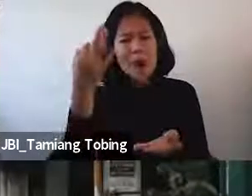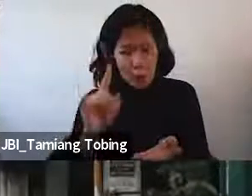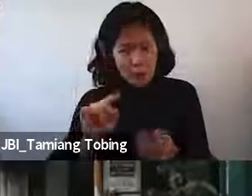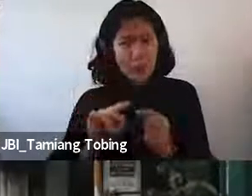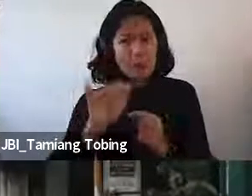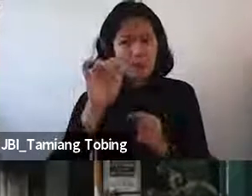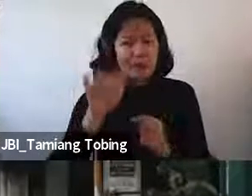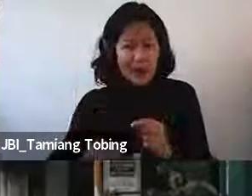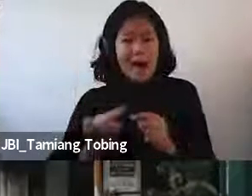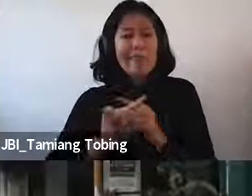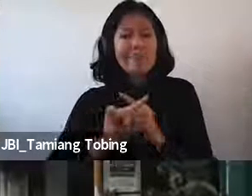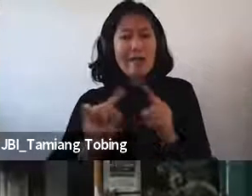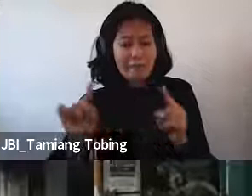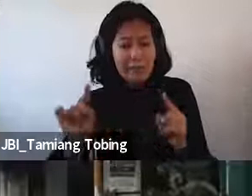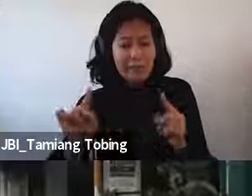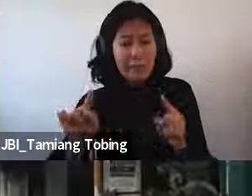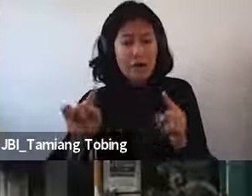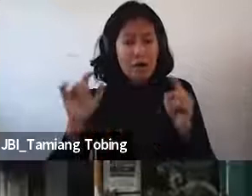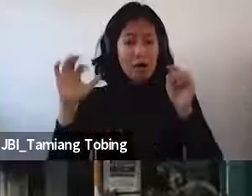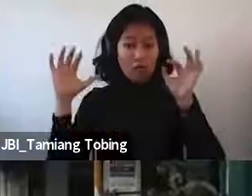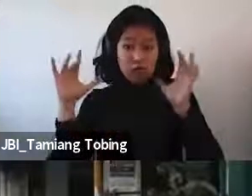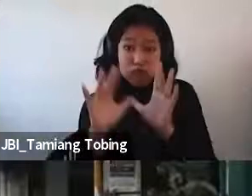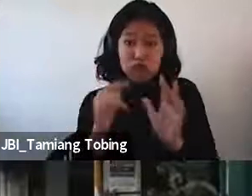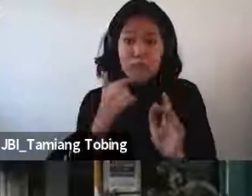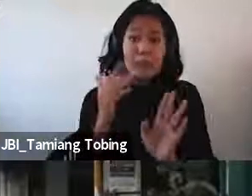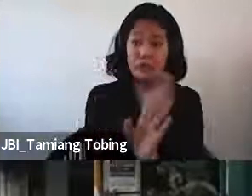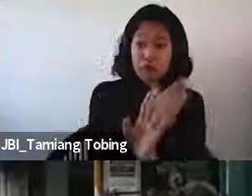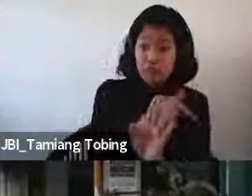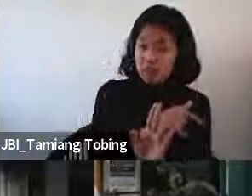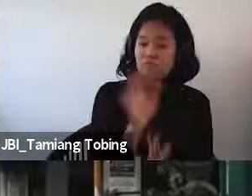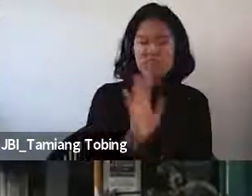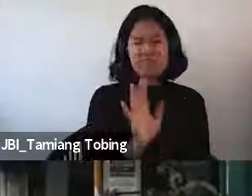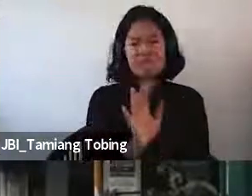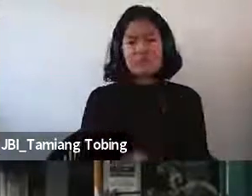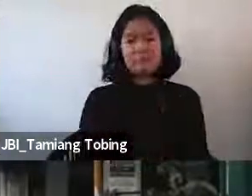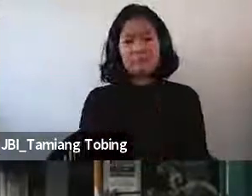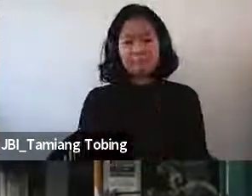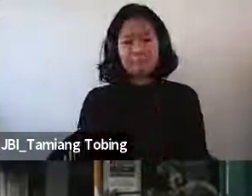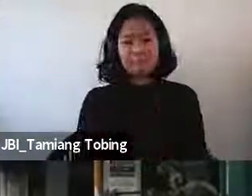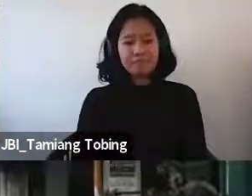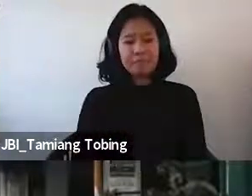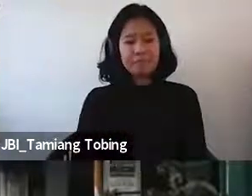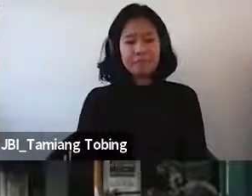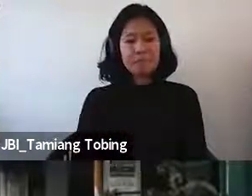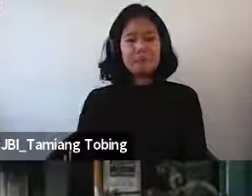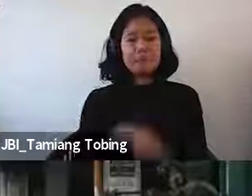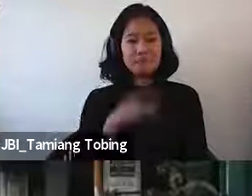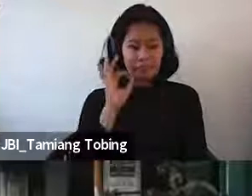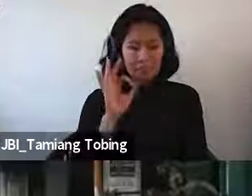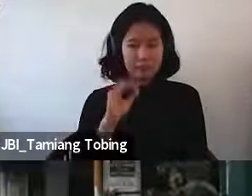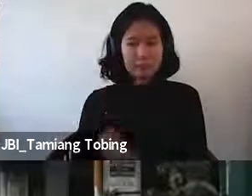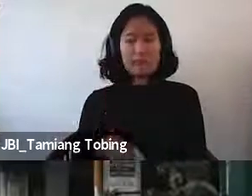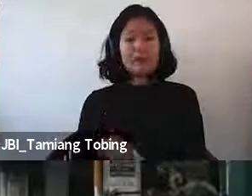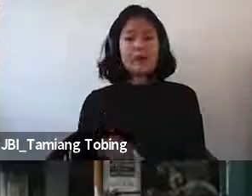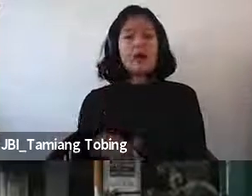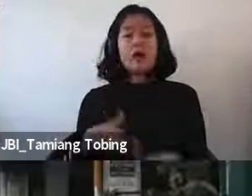tidak seramai ketika sebelum COVID-19. Baik, bagaimana